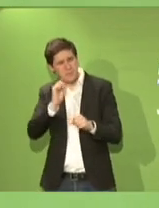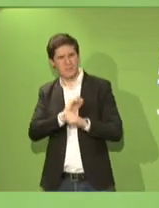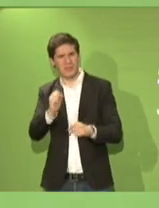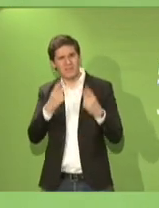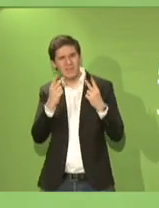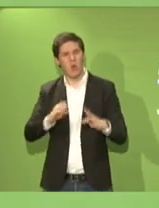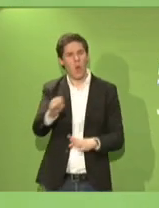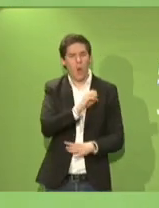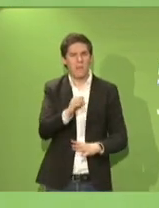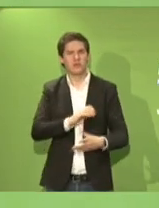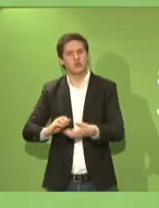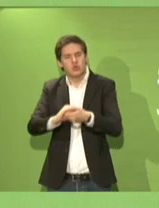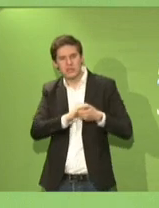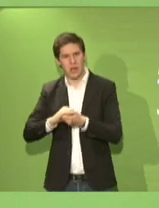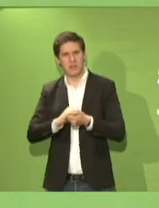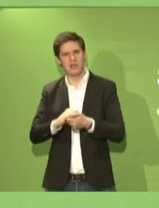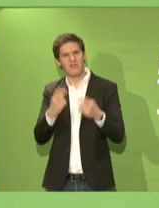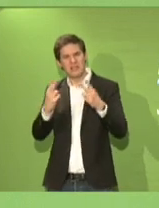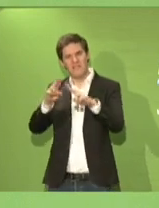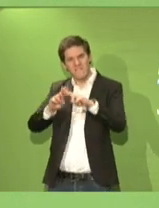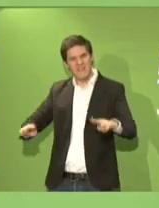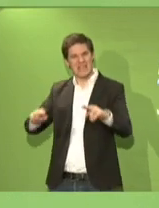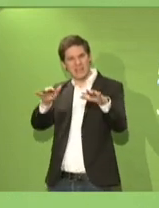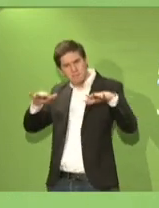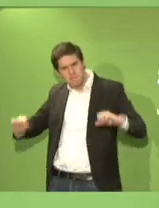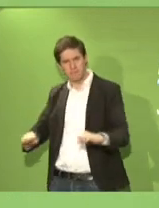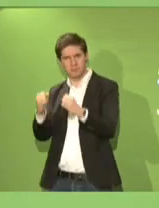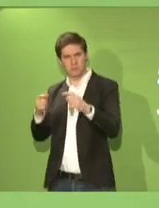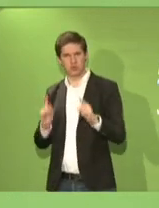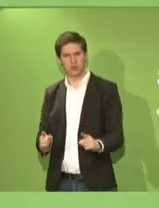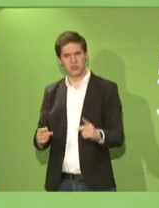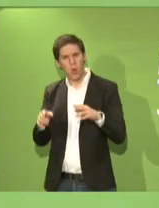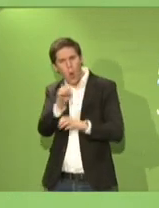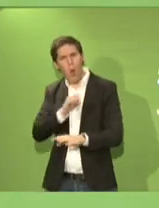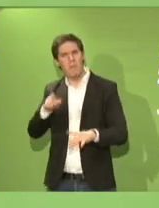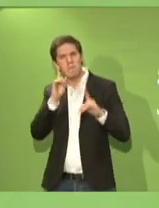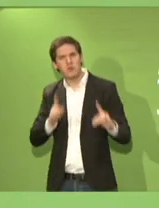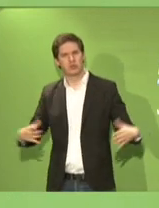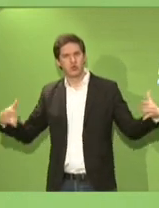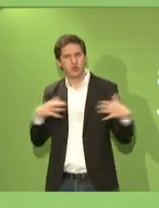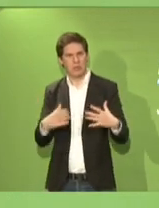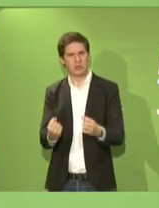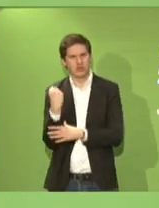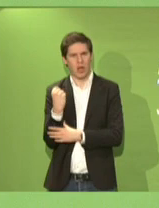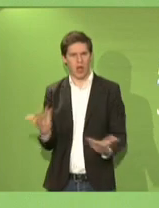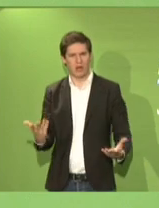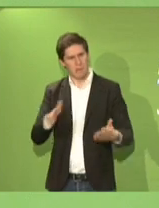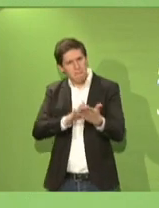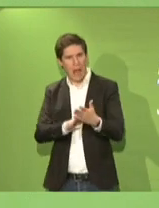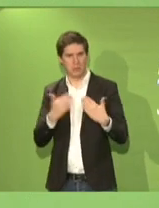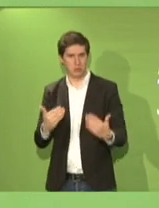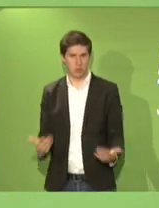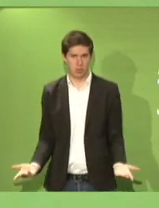Stimme spricht, dass wir für den Frieden und Zusammenhalt in Europa, dass wir den weiterentwickeln, dass wir den erhalten können,